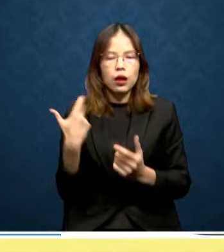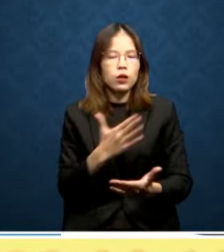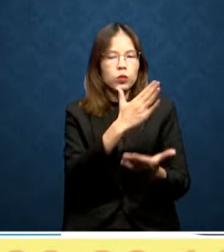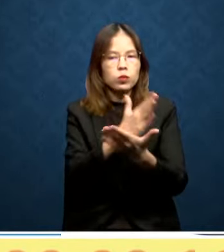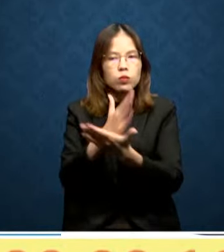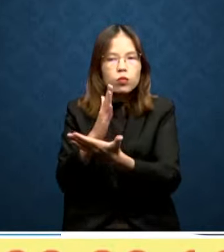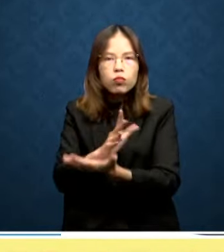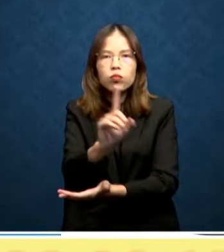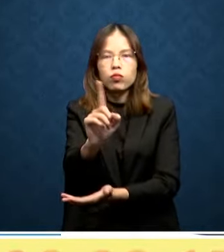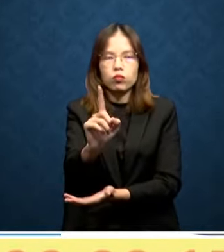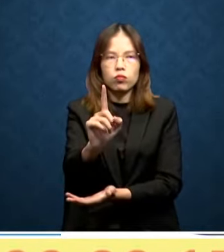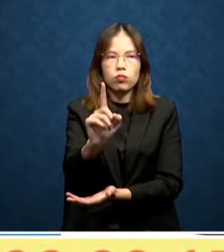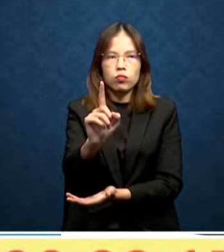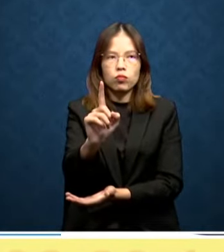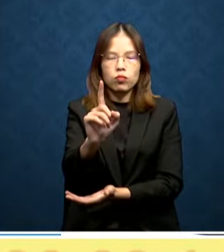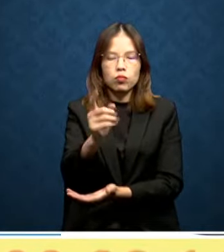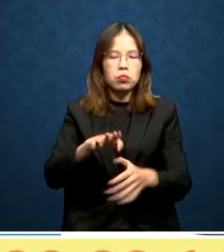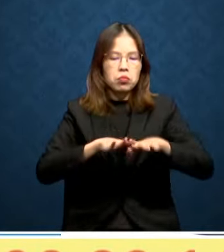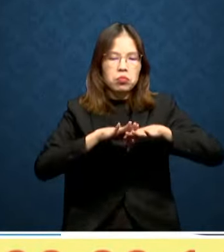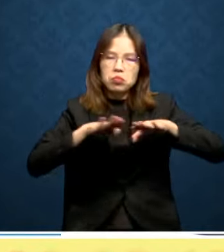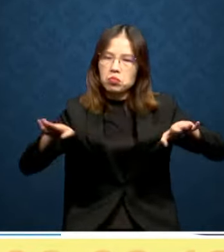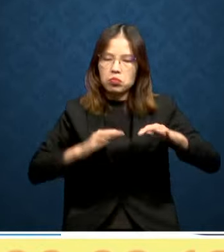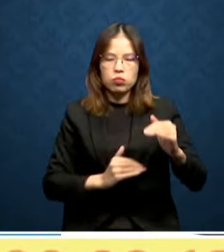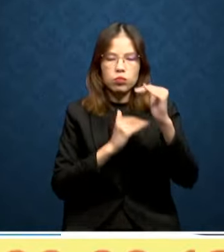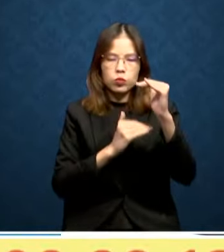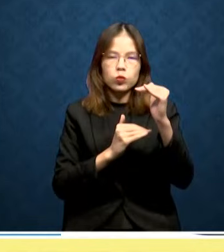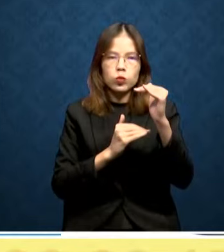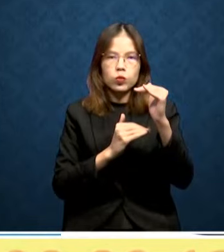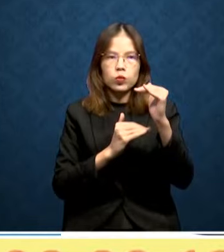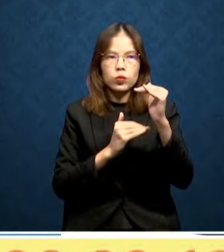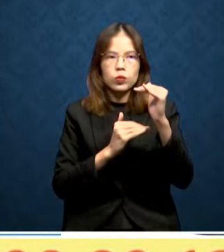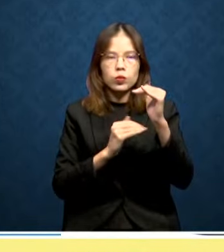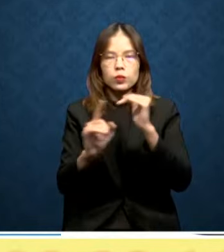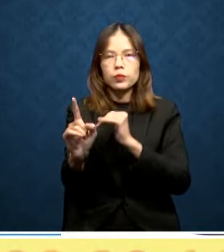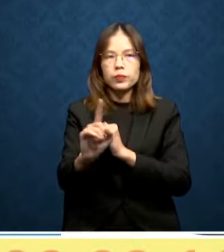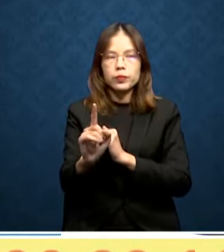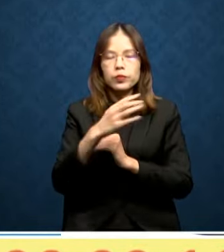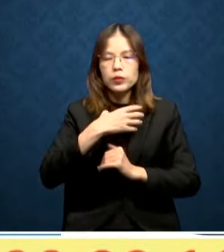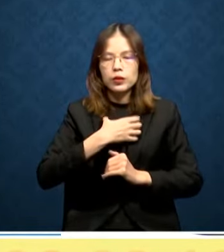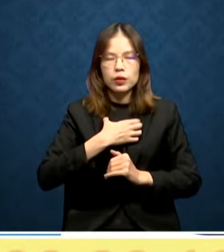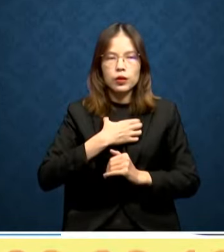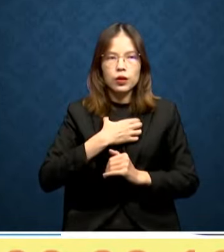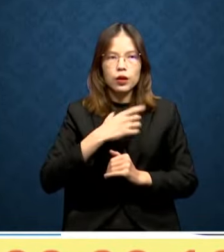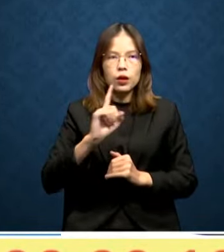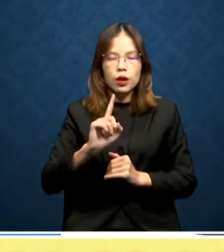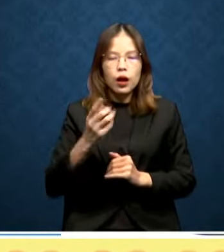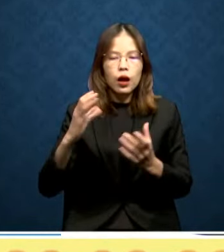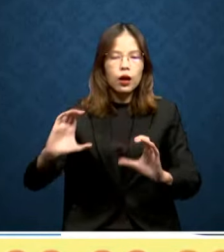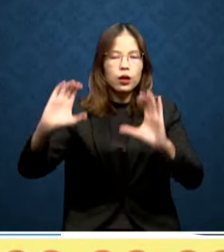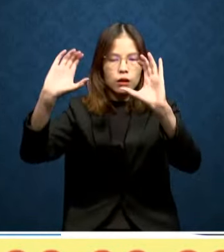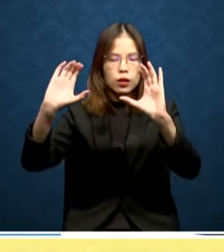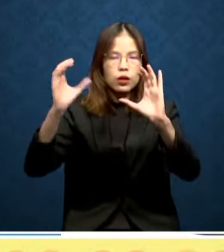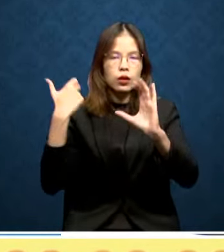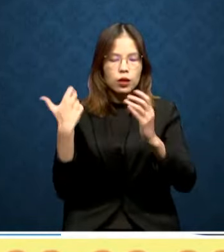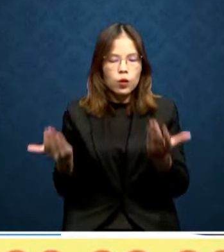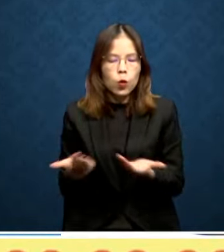หรือมีการมีมาตรการที่เหมาะสมอีกประการนึงอยากจะให้ทางรัฐบาลนั้นส่ง